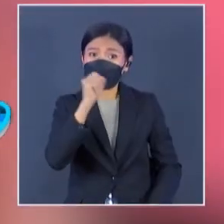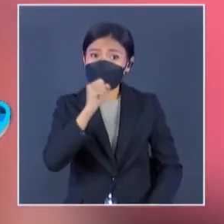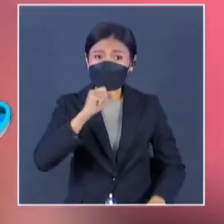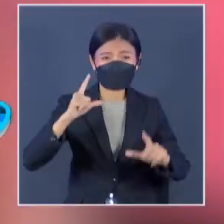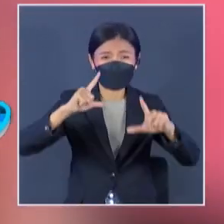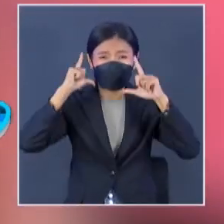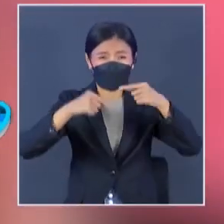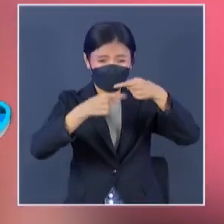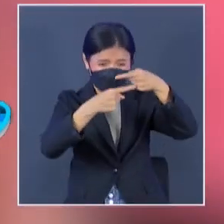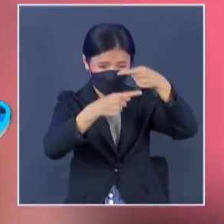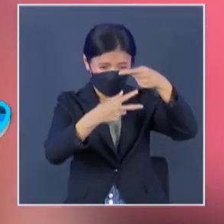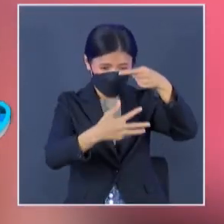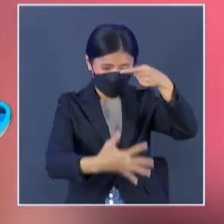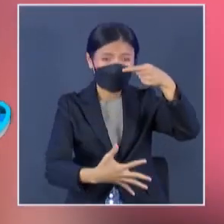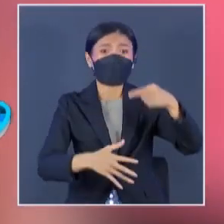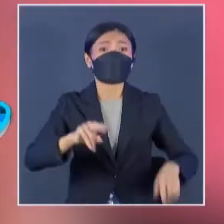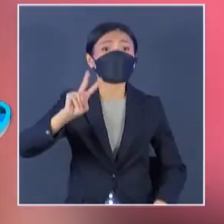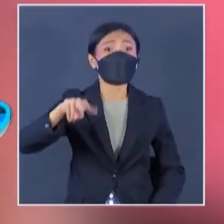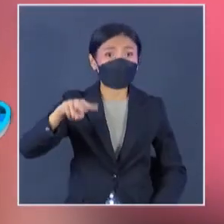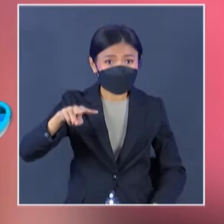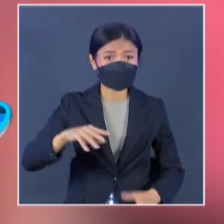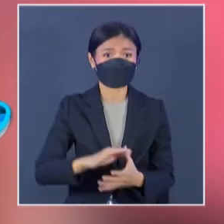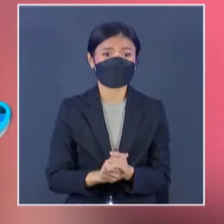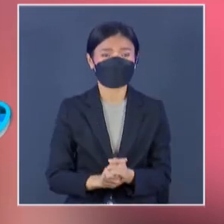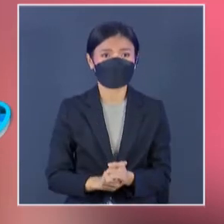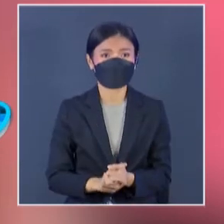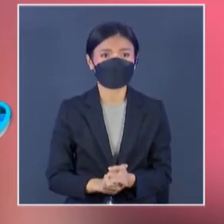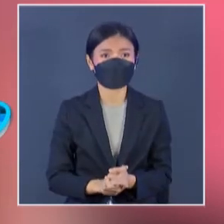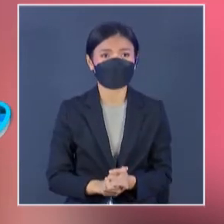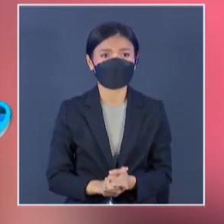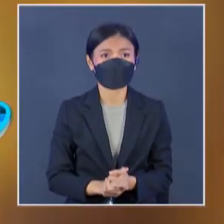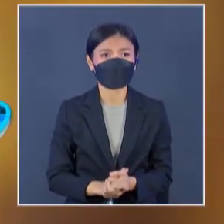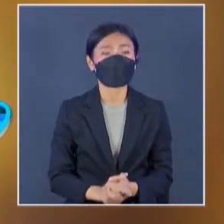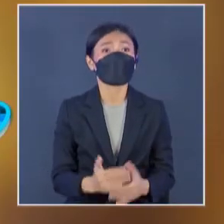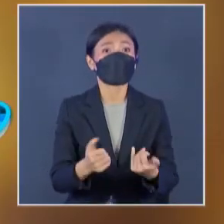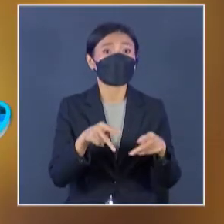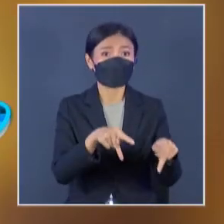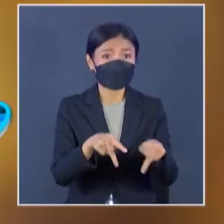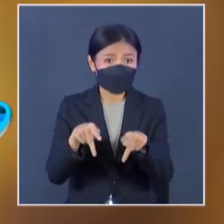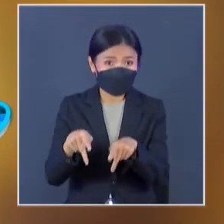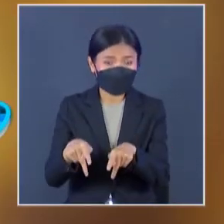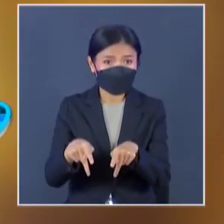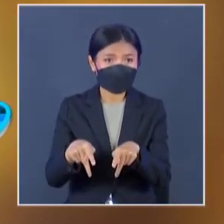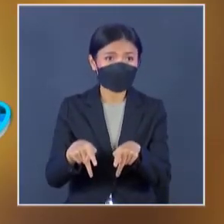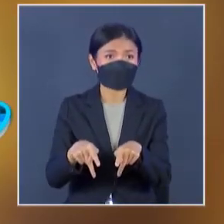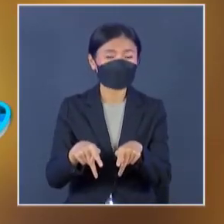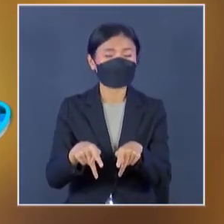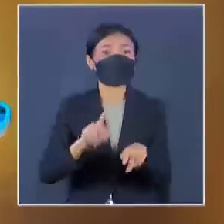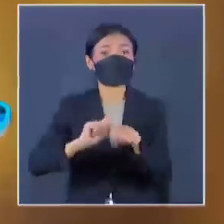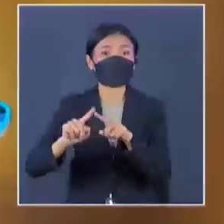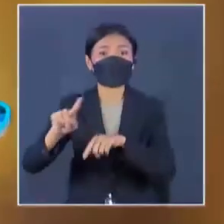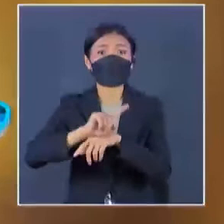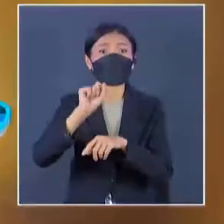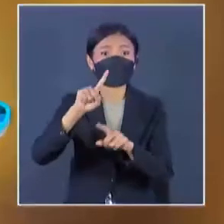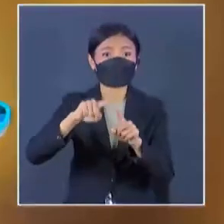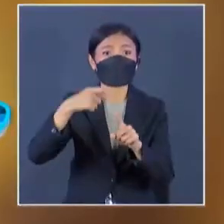ารอนางสารวันรำวงเป็นต้นค่ะสำหรับกำหนดการต่างๆนะคะวันศุกร์ที่14มกราคมเคลื่อนศ